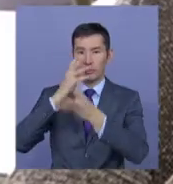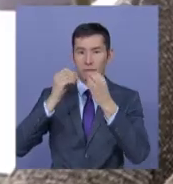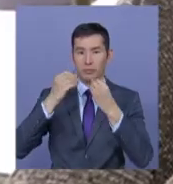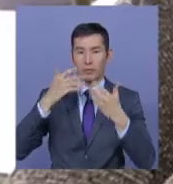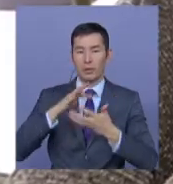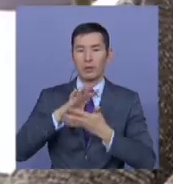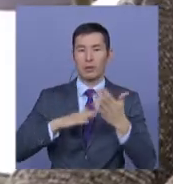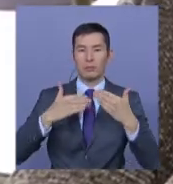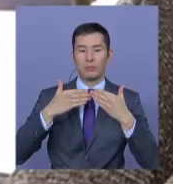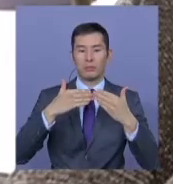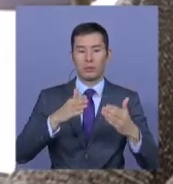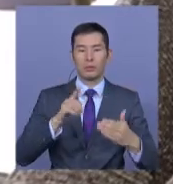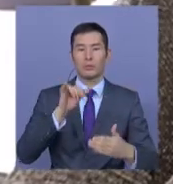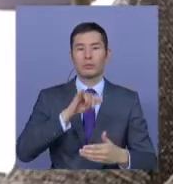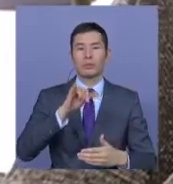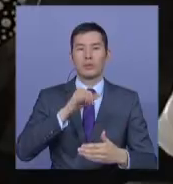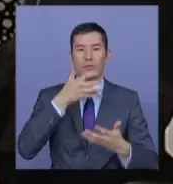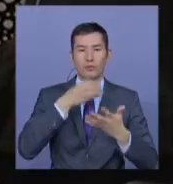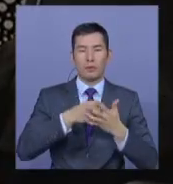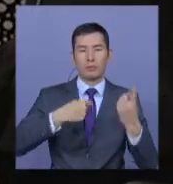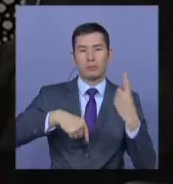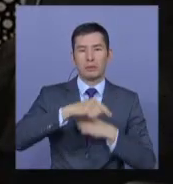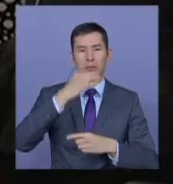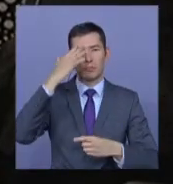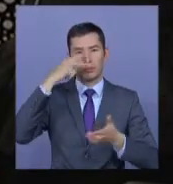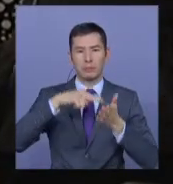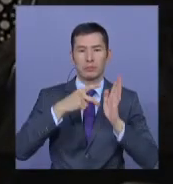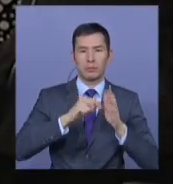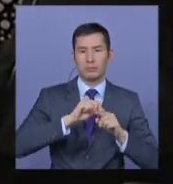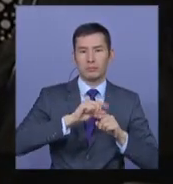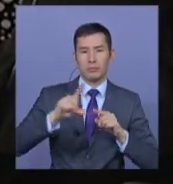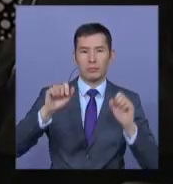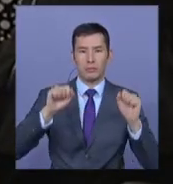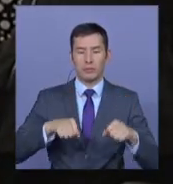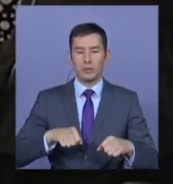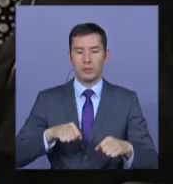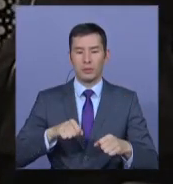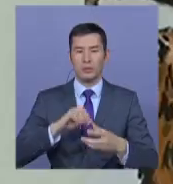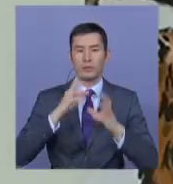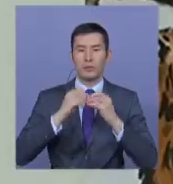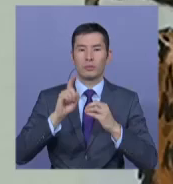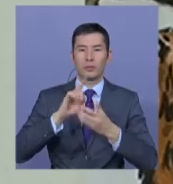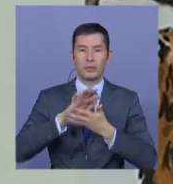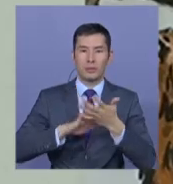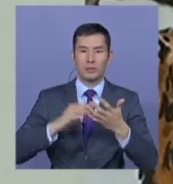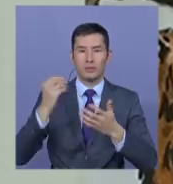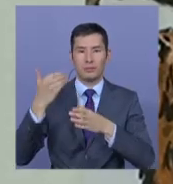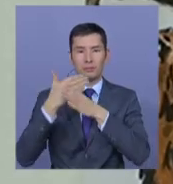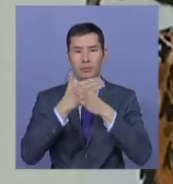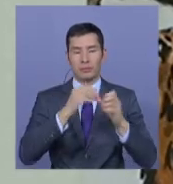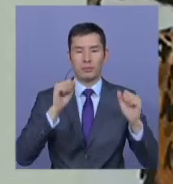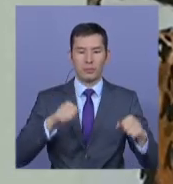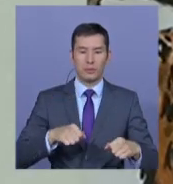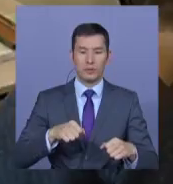Курсты сәтті аяқтай сала үміткерлер өз бизнес жоспарларын қазылар алқасына қарауына жібере алады. Ең үздік деп танылған стартап